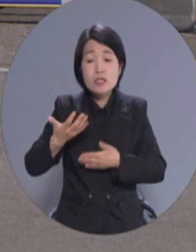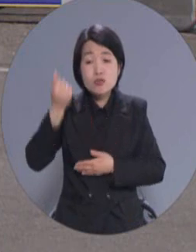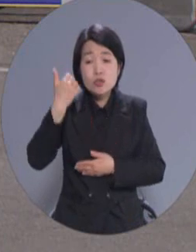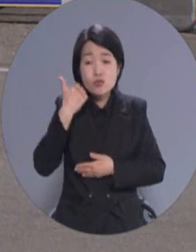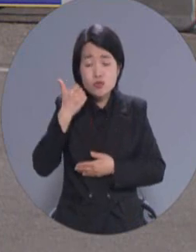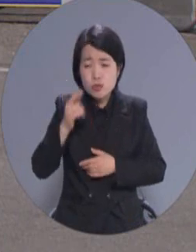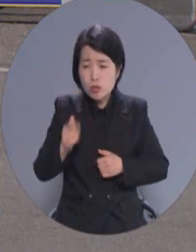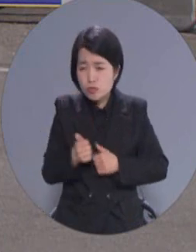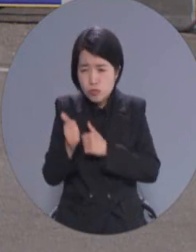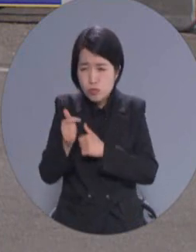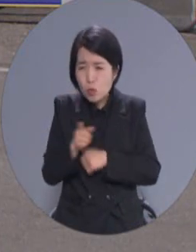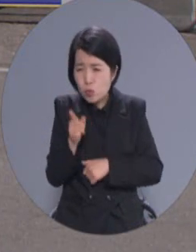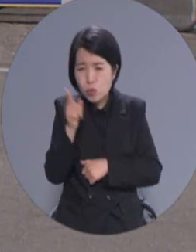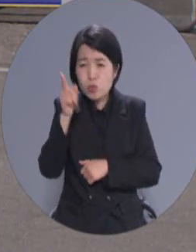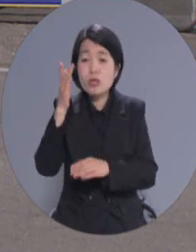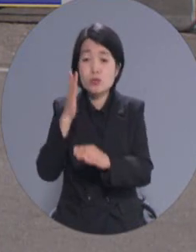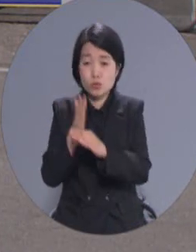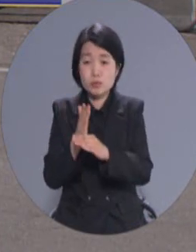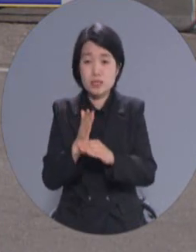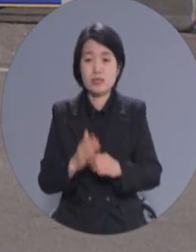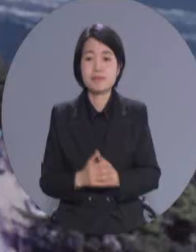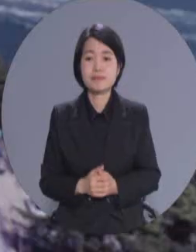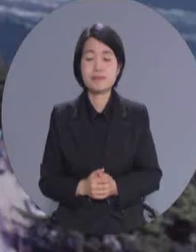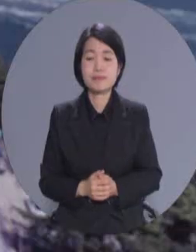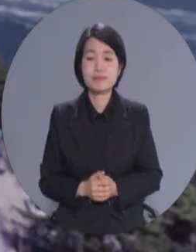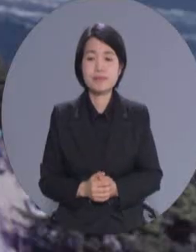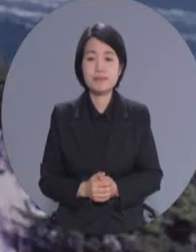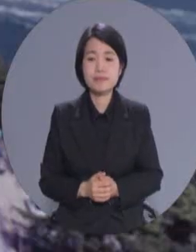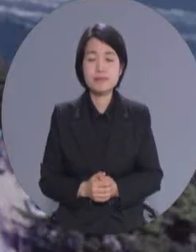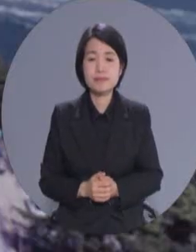있습니다. MBC 뉴스 서희령입니다.